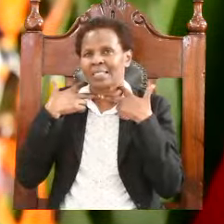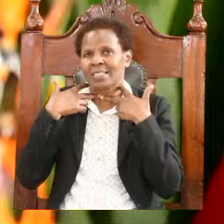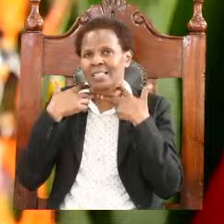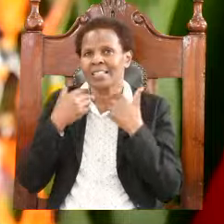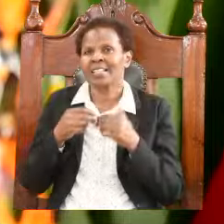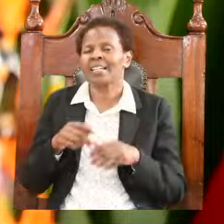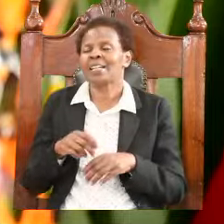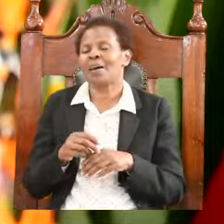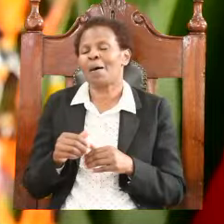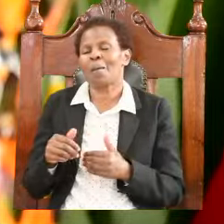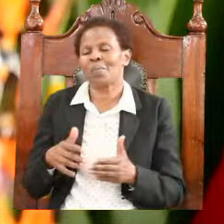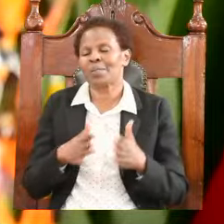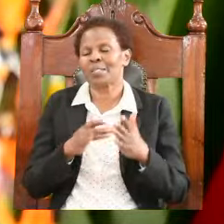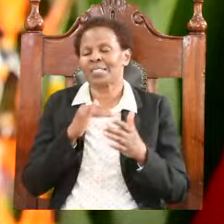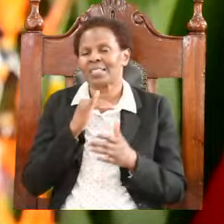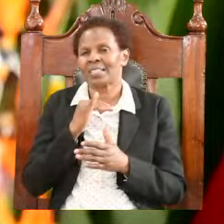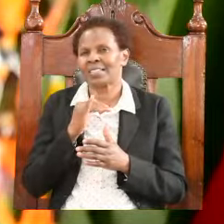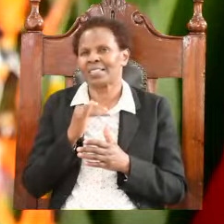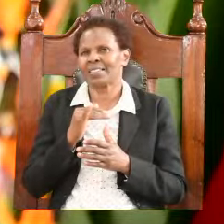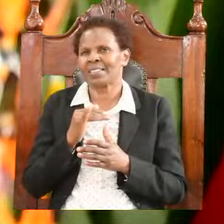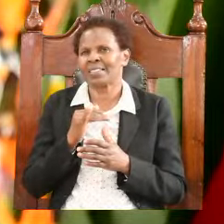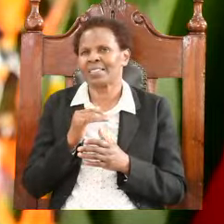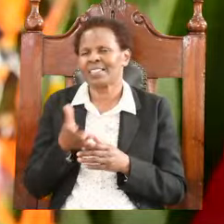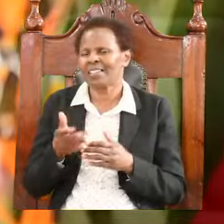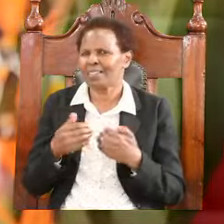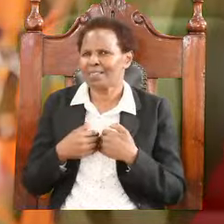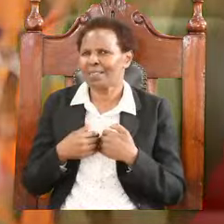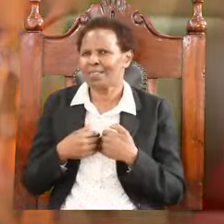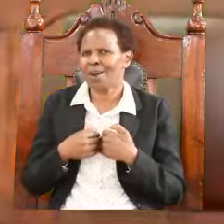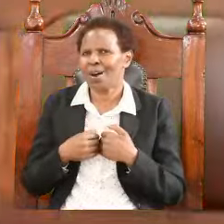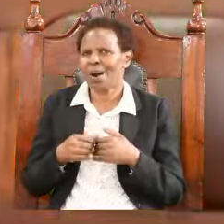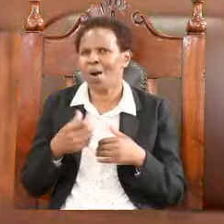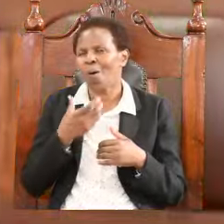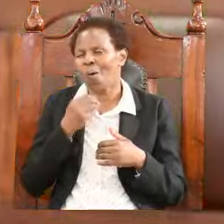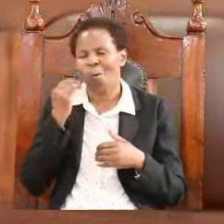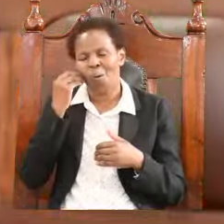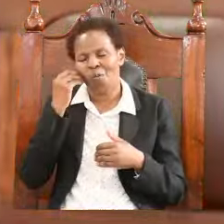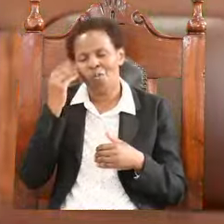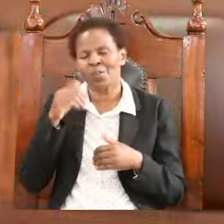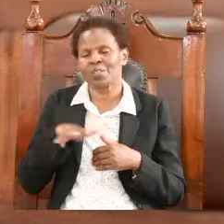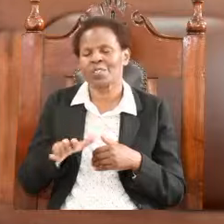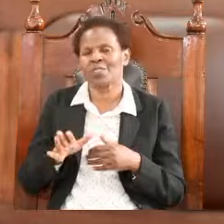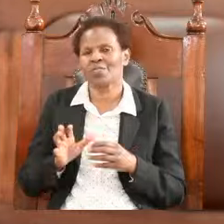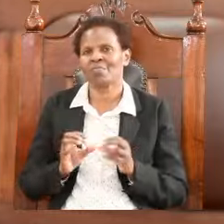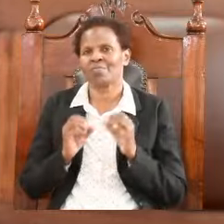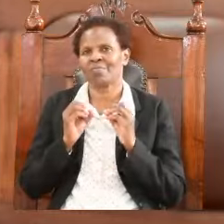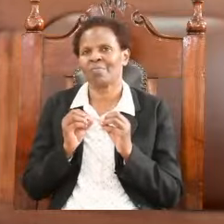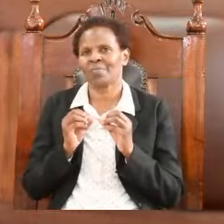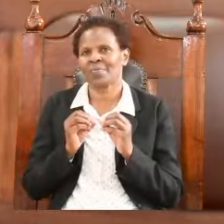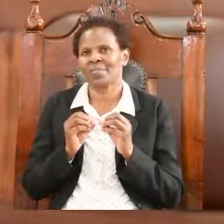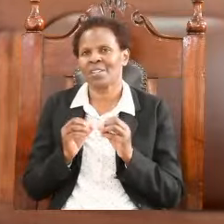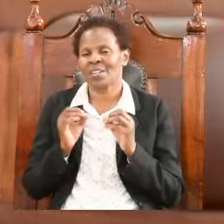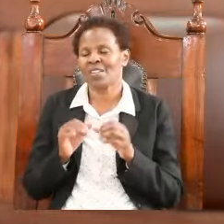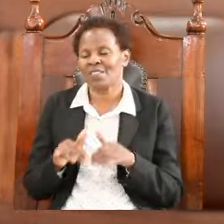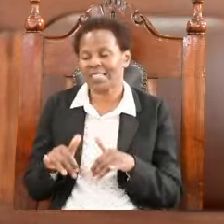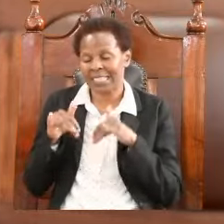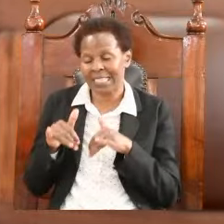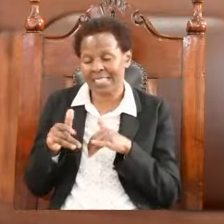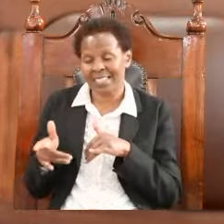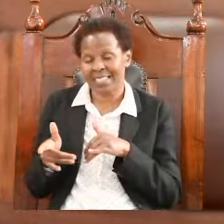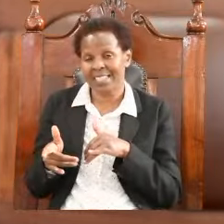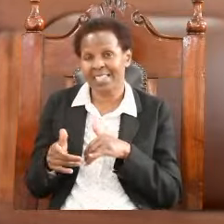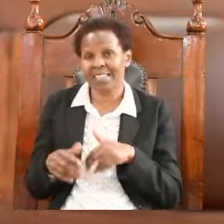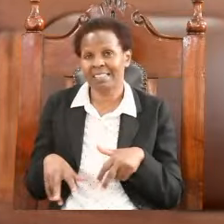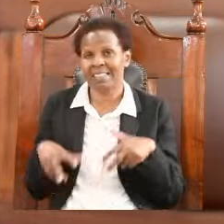possibility, onawe mwake wago kagia na mushio wake. No okoro we na hinya muno. Eta dole u, agigetura are gobo na kuhika na